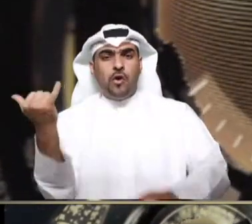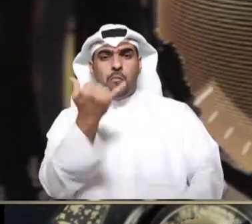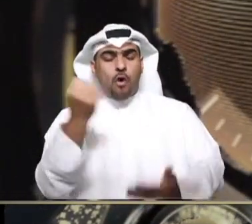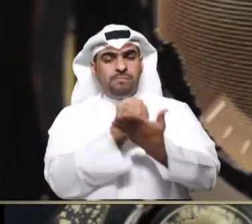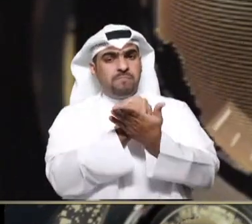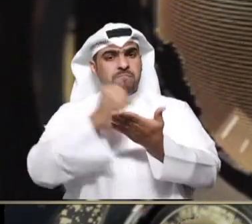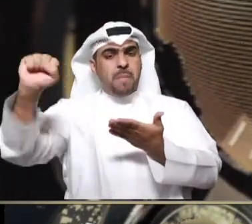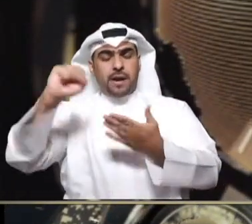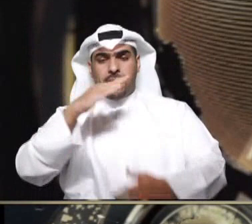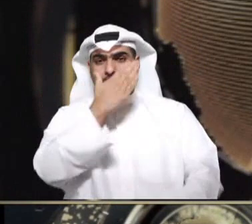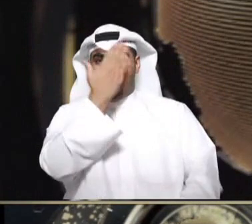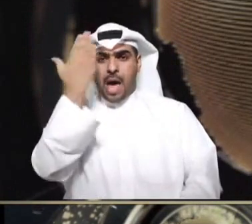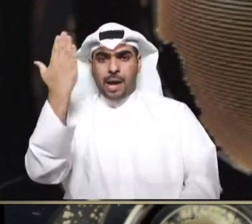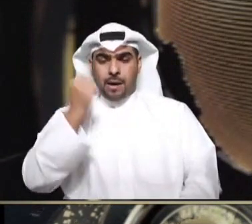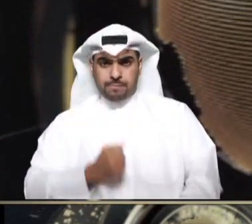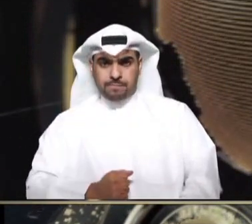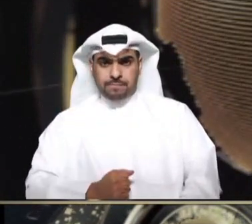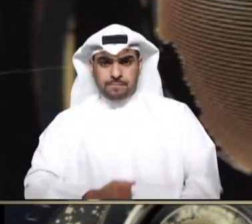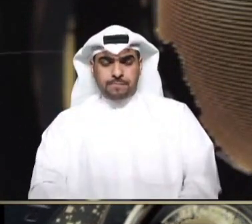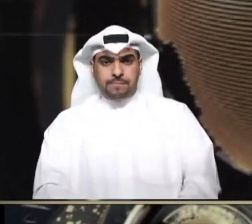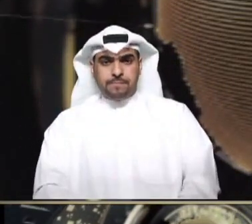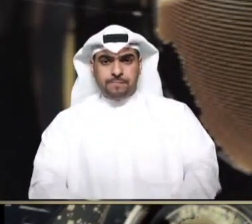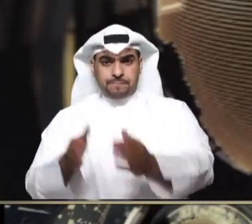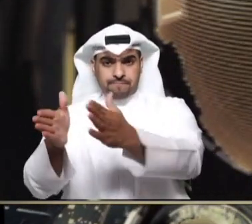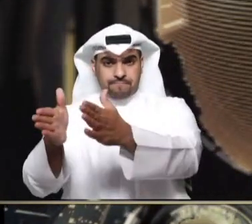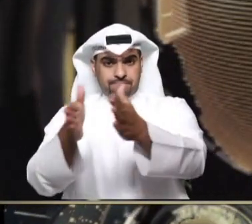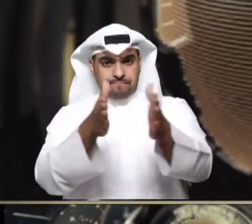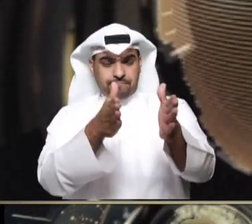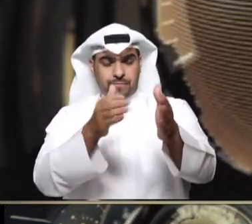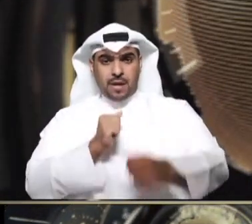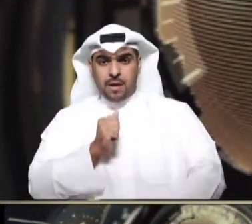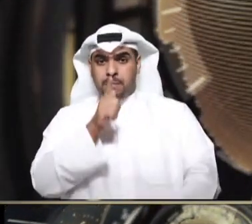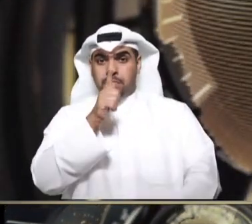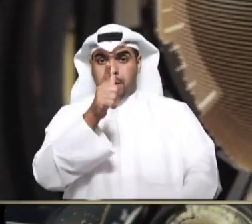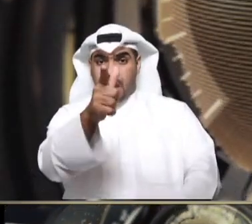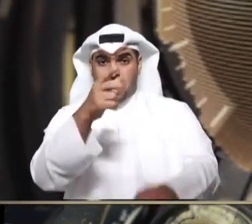الذي يستهدف أمنهم وسلامة أبنائهم. واختتم